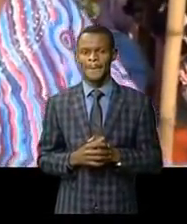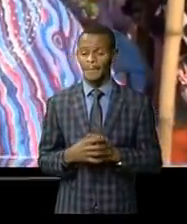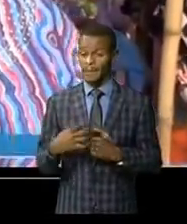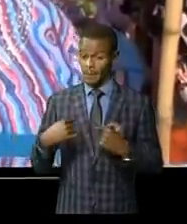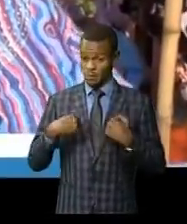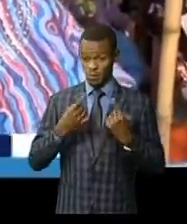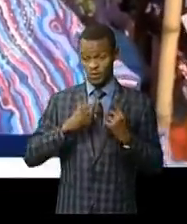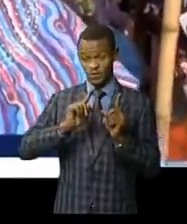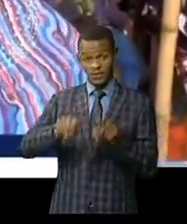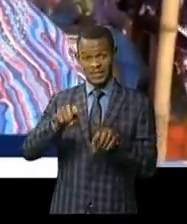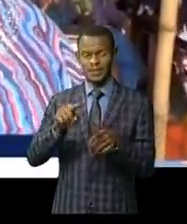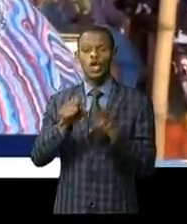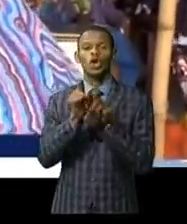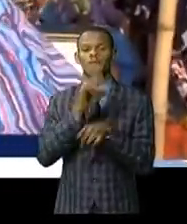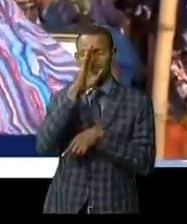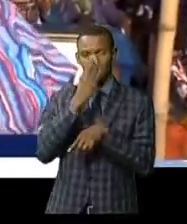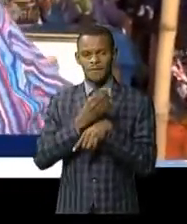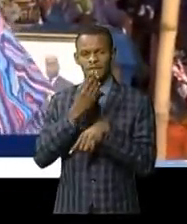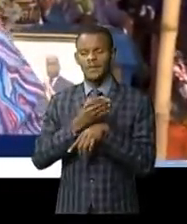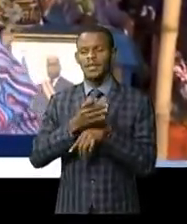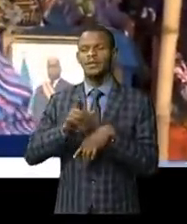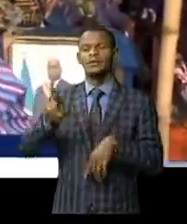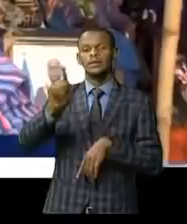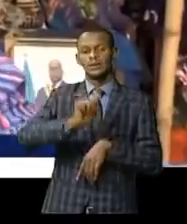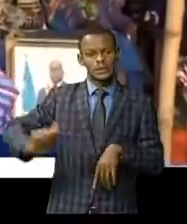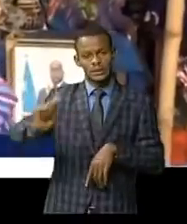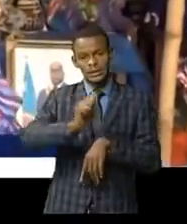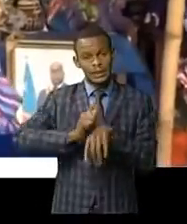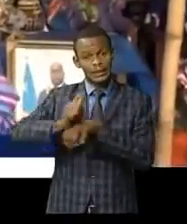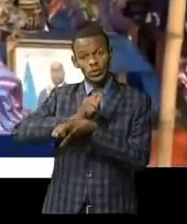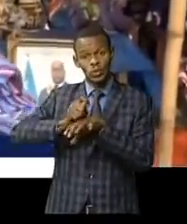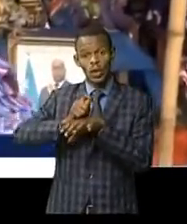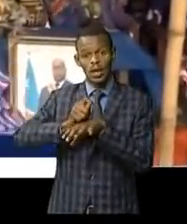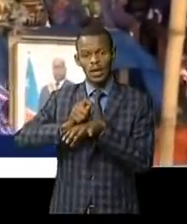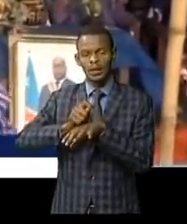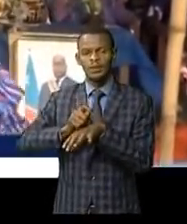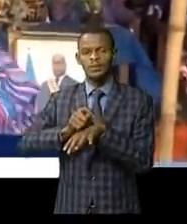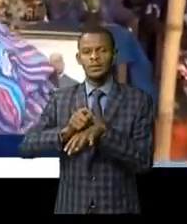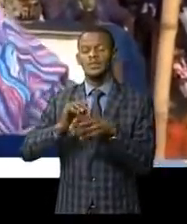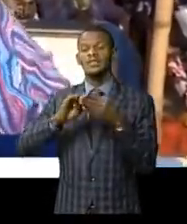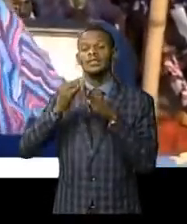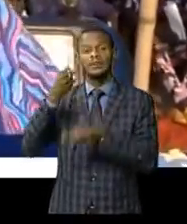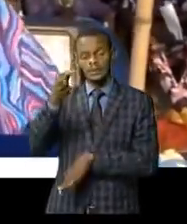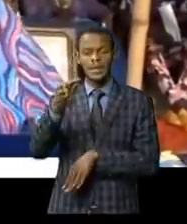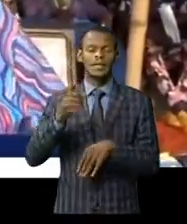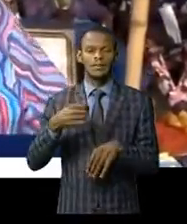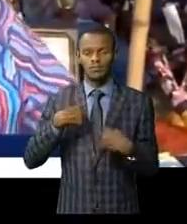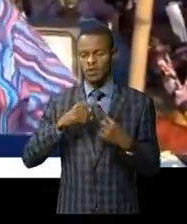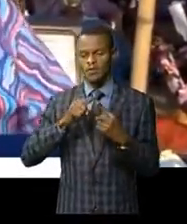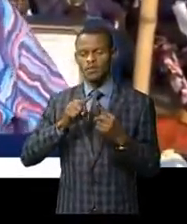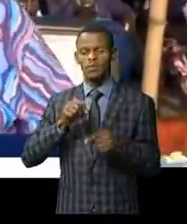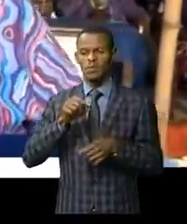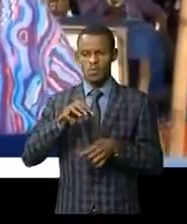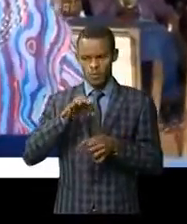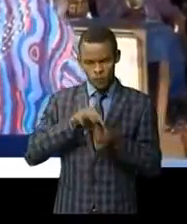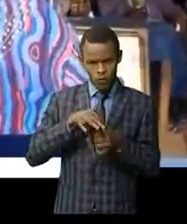En tant que fille du terroir et notable de cette cité de Mukedi, je suis élue sénatrice pour m'occuper